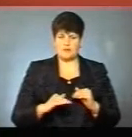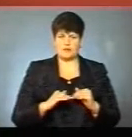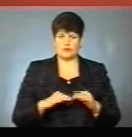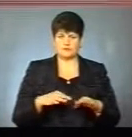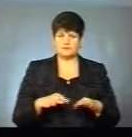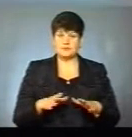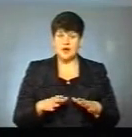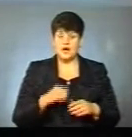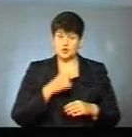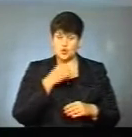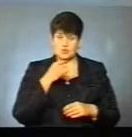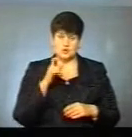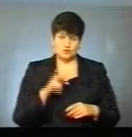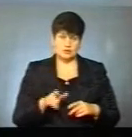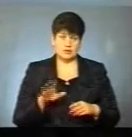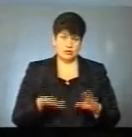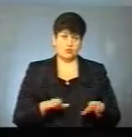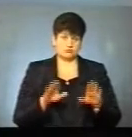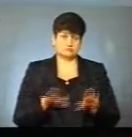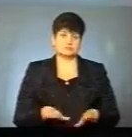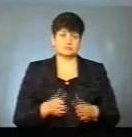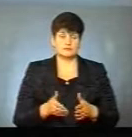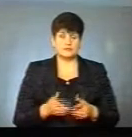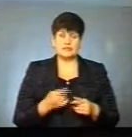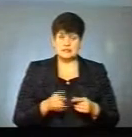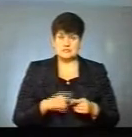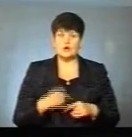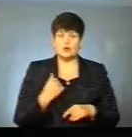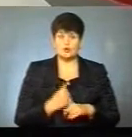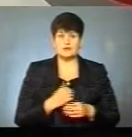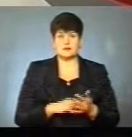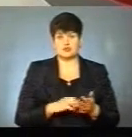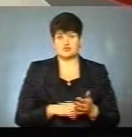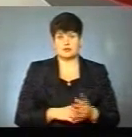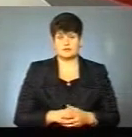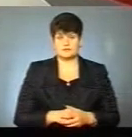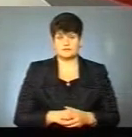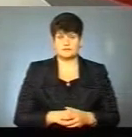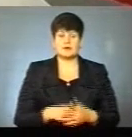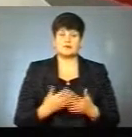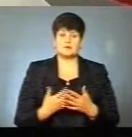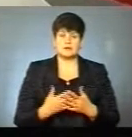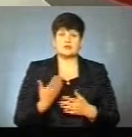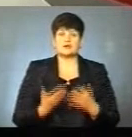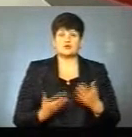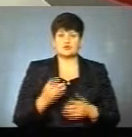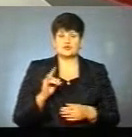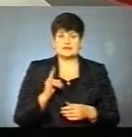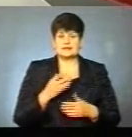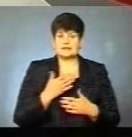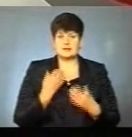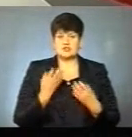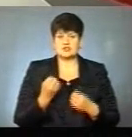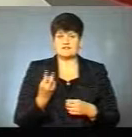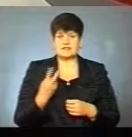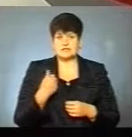Тоді як доросла людина це може зробити. Це одні з основних причин. До прикладу, якщо дитина не має ще